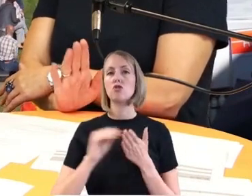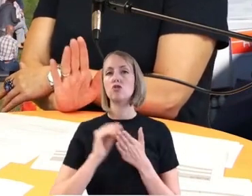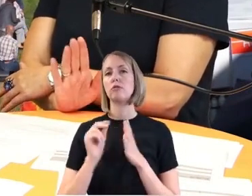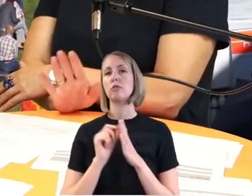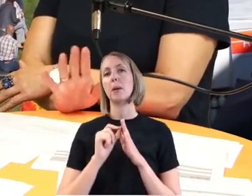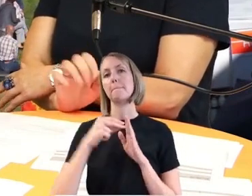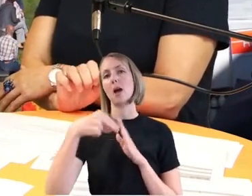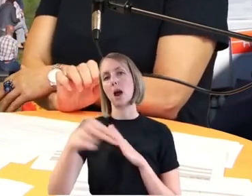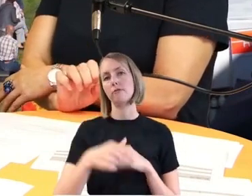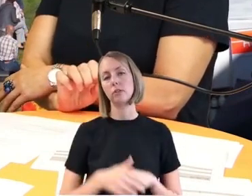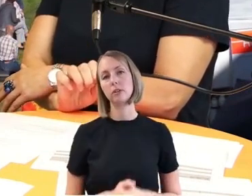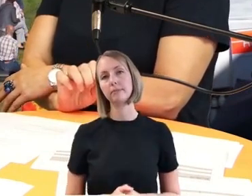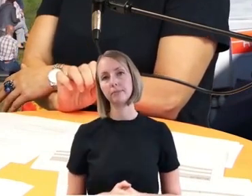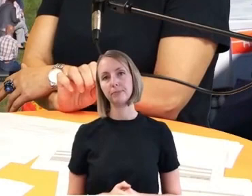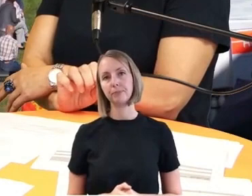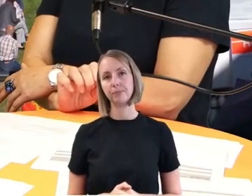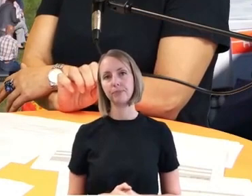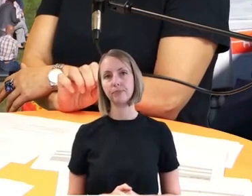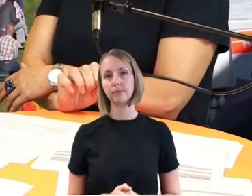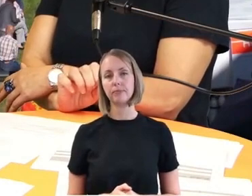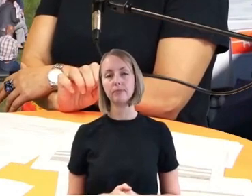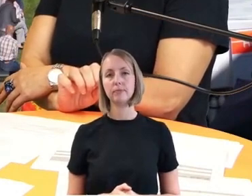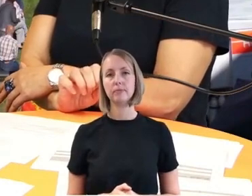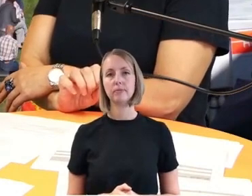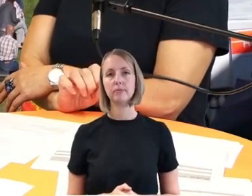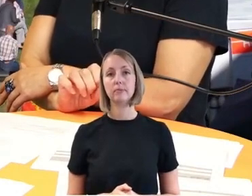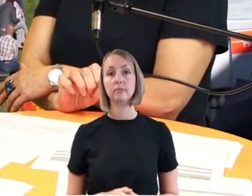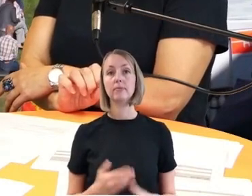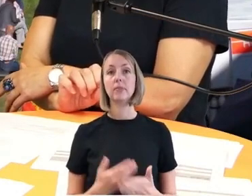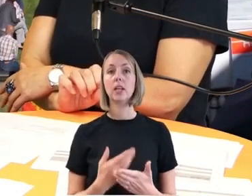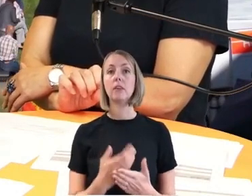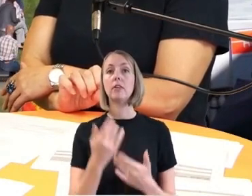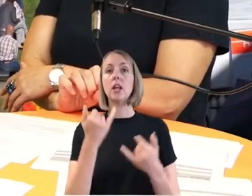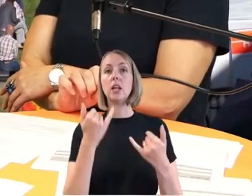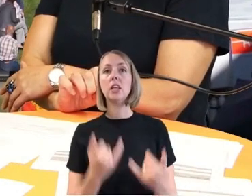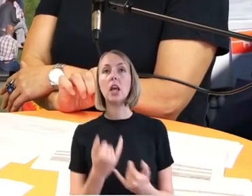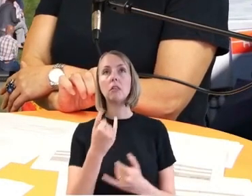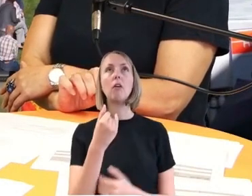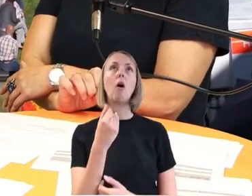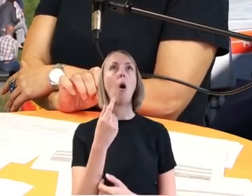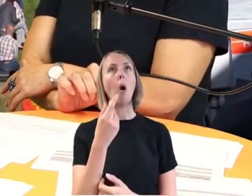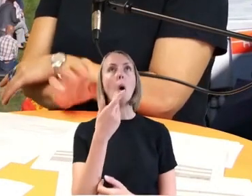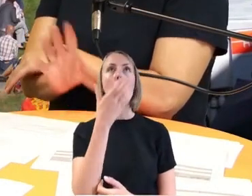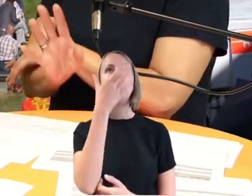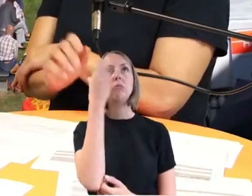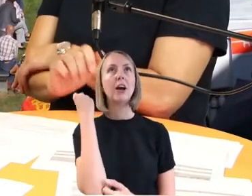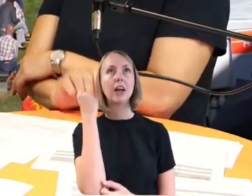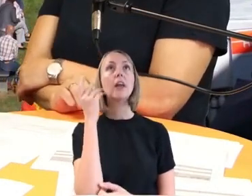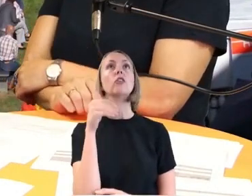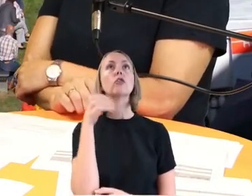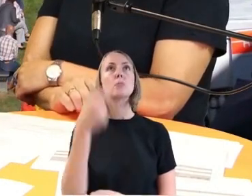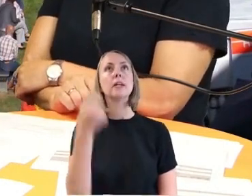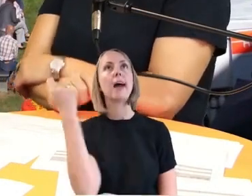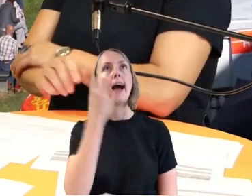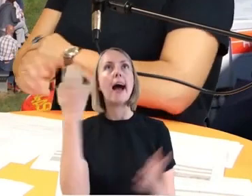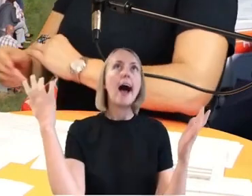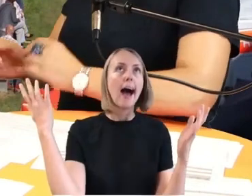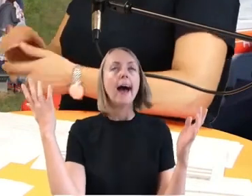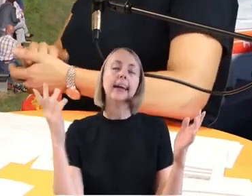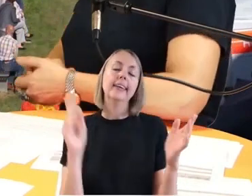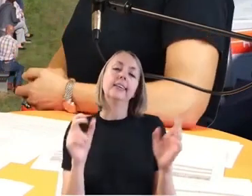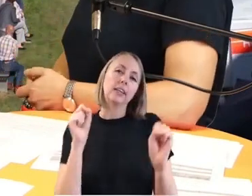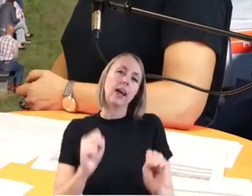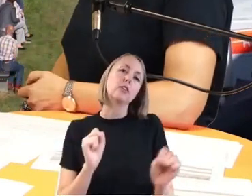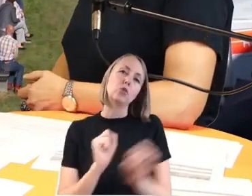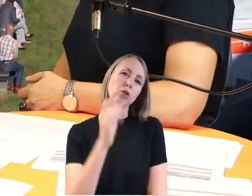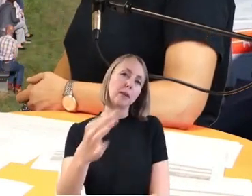daher gesehen ist da nichts verloren, auch wenn ich es jetzt vielleicht noch nicht aufgegriffen habe oder noch nicht erfahren habe.